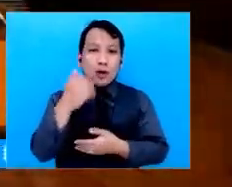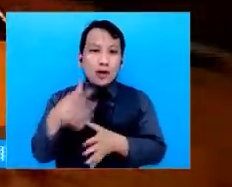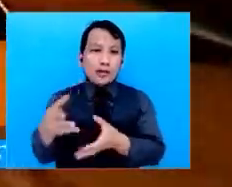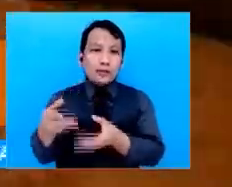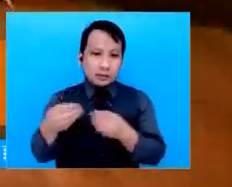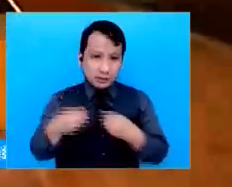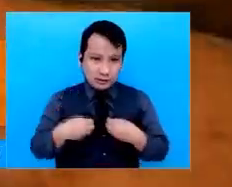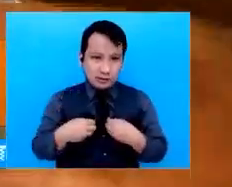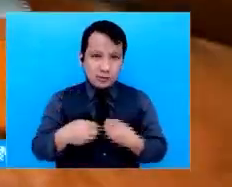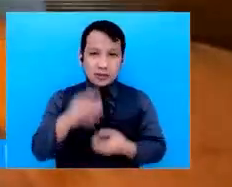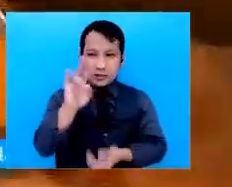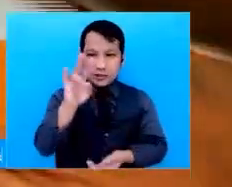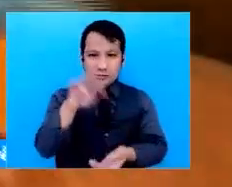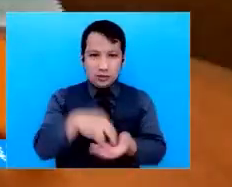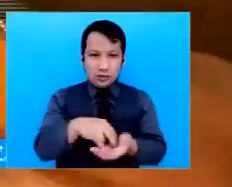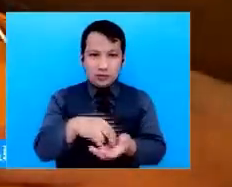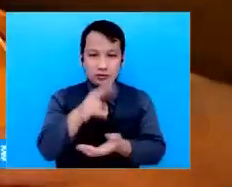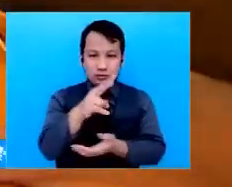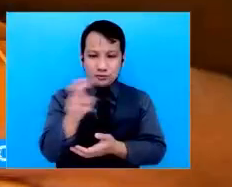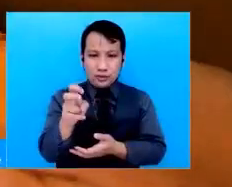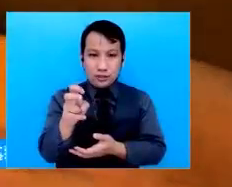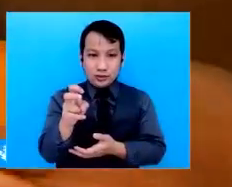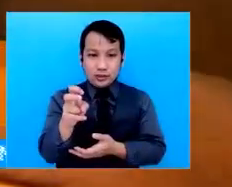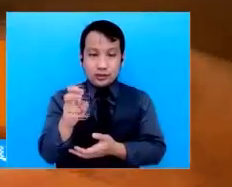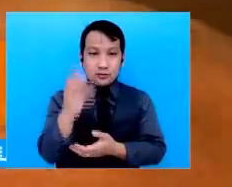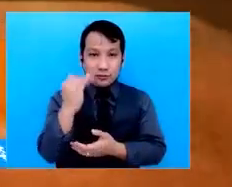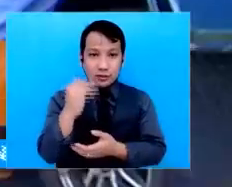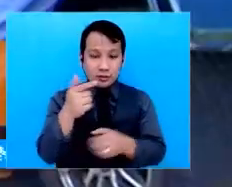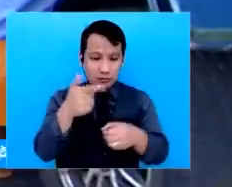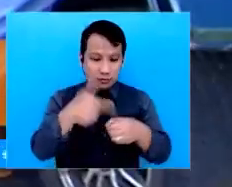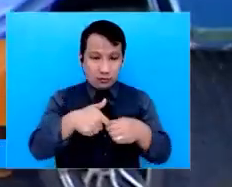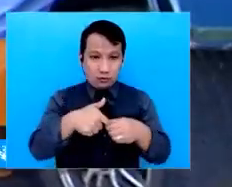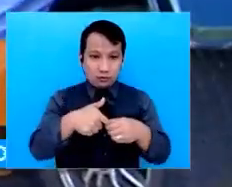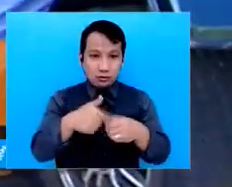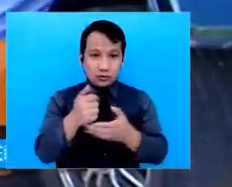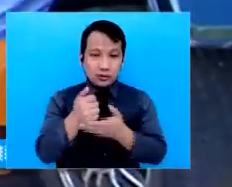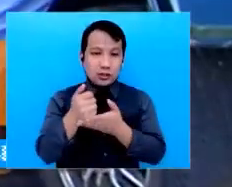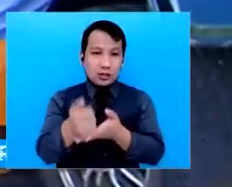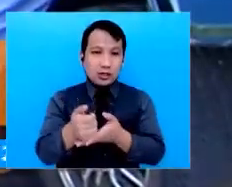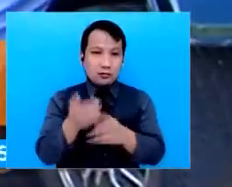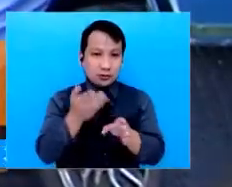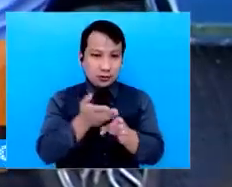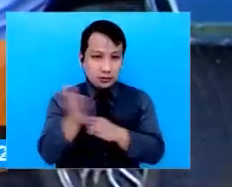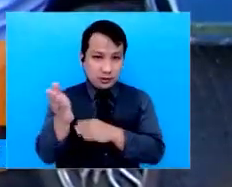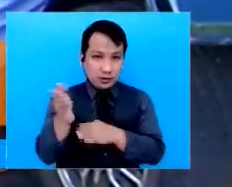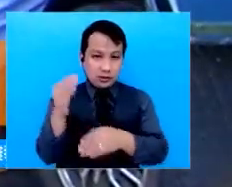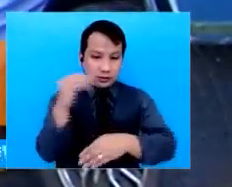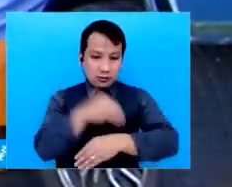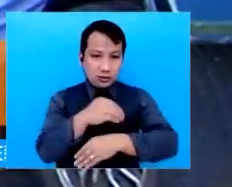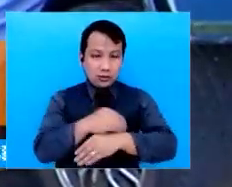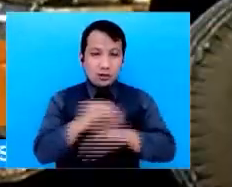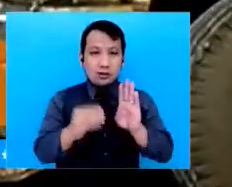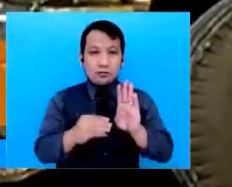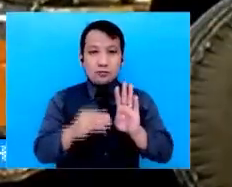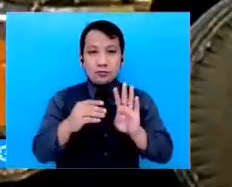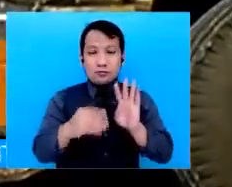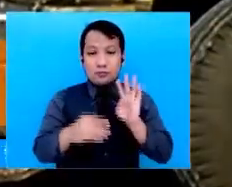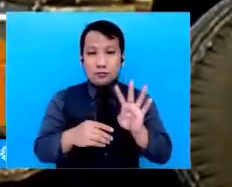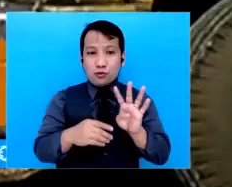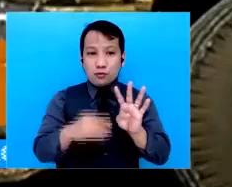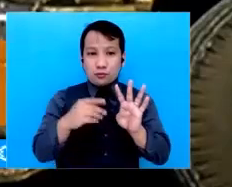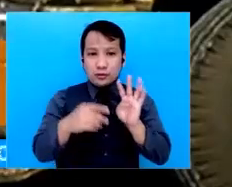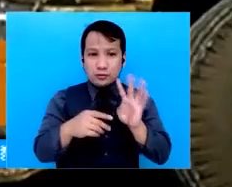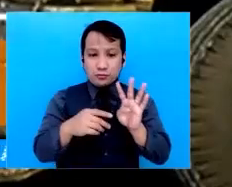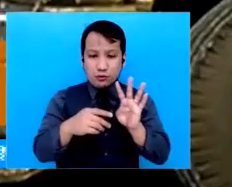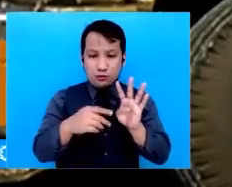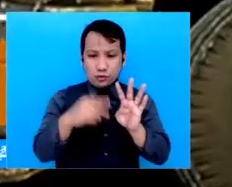ang 7,200 pesos na fuel subsidy na direktang hinulog sa kanilang Pantawid Pasada Program o PPP